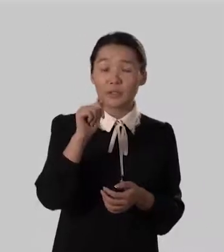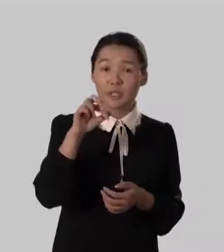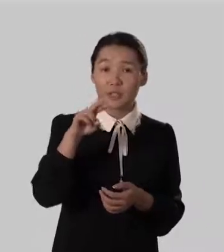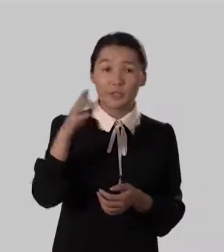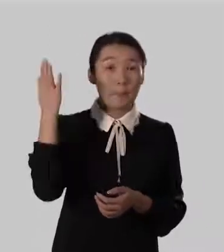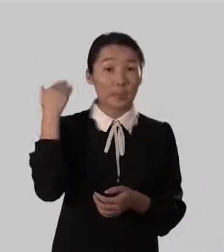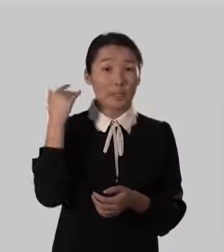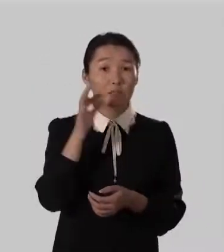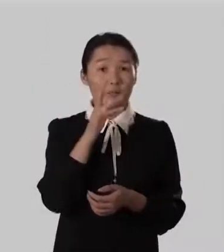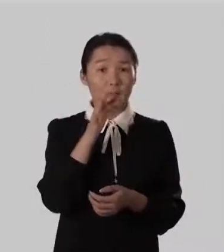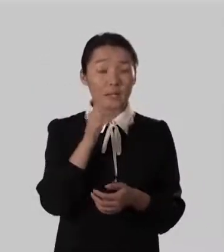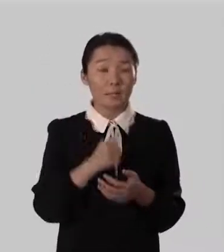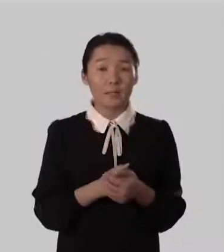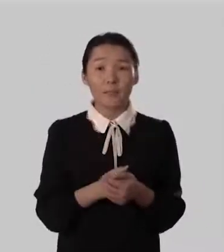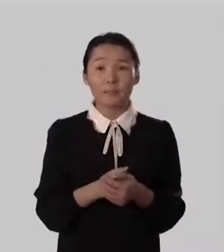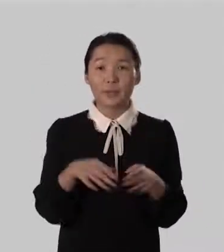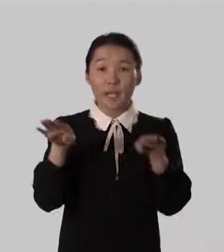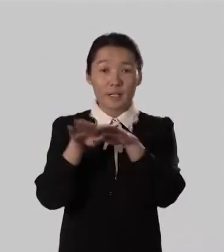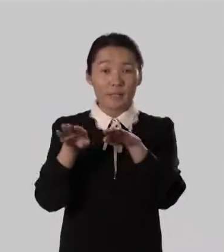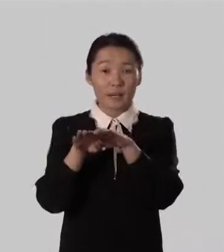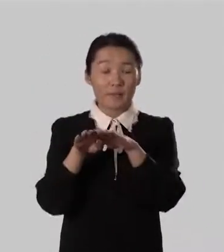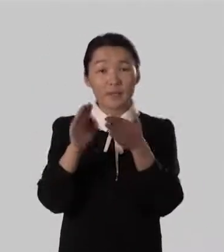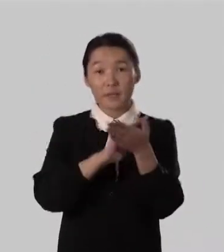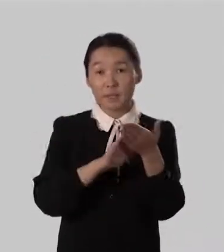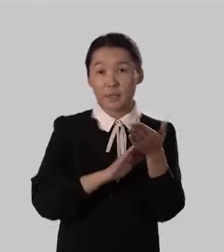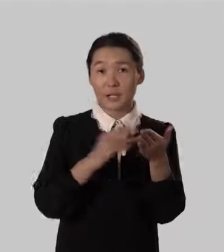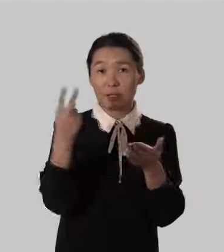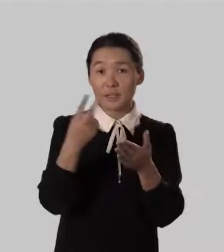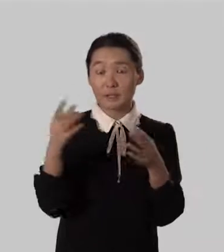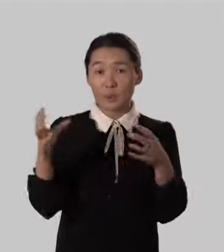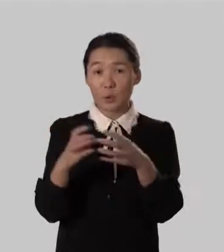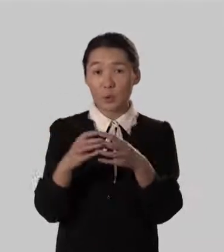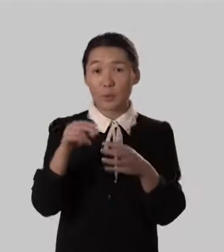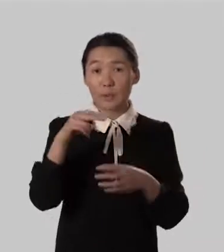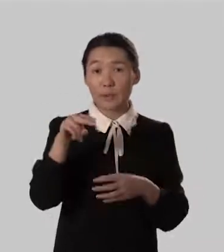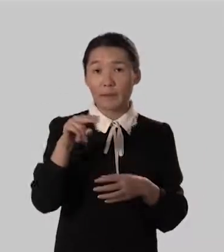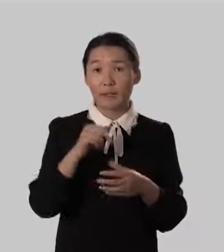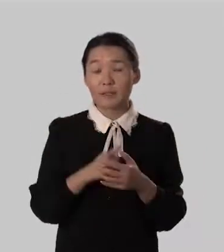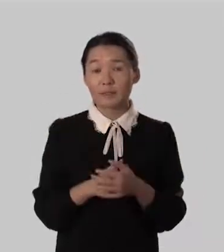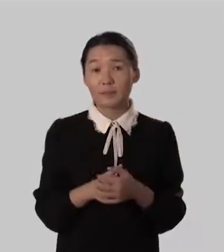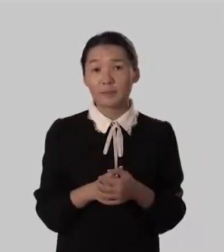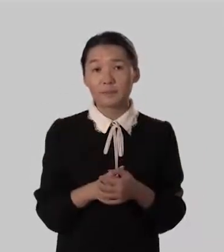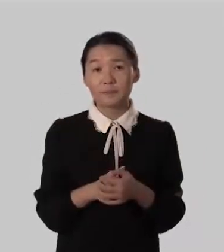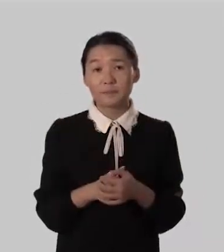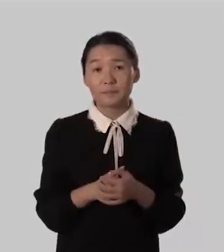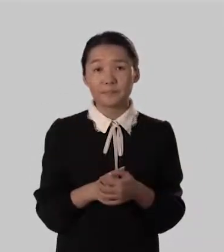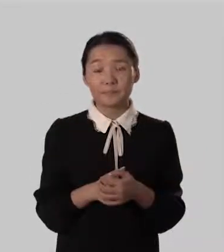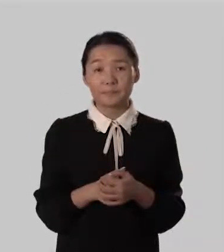причастием времени сравним их написание со второй группой прилагательных